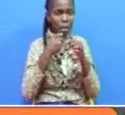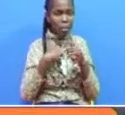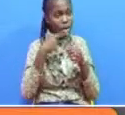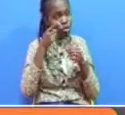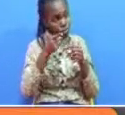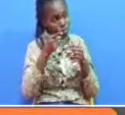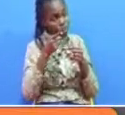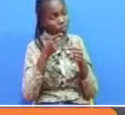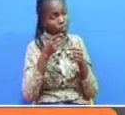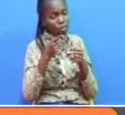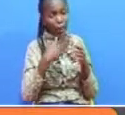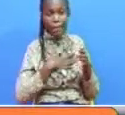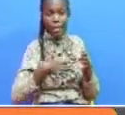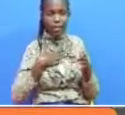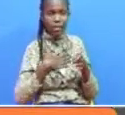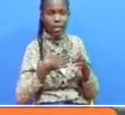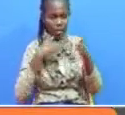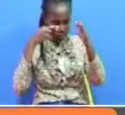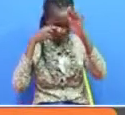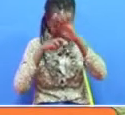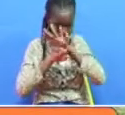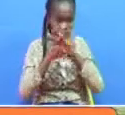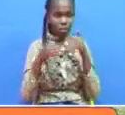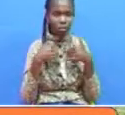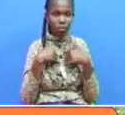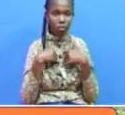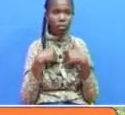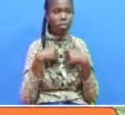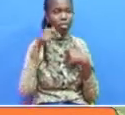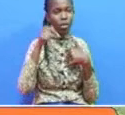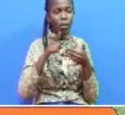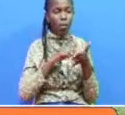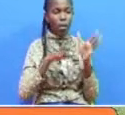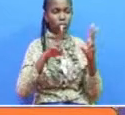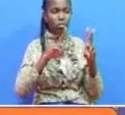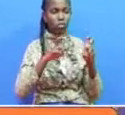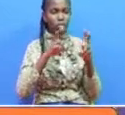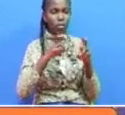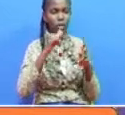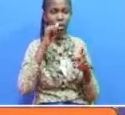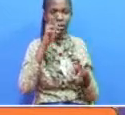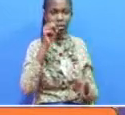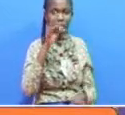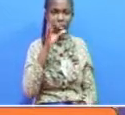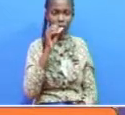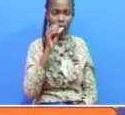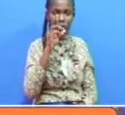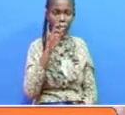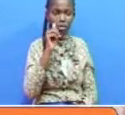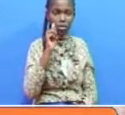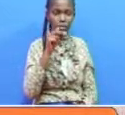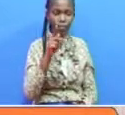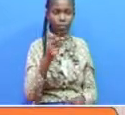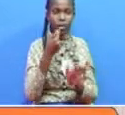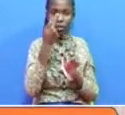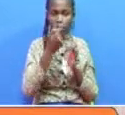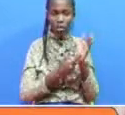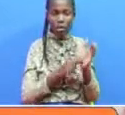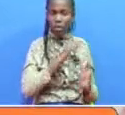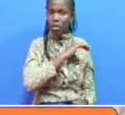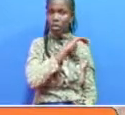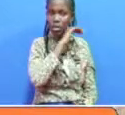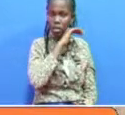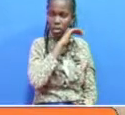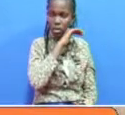wewe, tafadhali tuheshimiane. Chumwane kiyo kunigiliwa ikundia Infotrack no mweti ya Raila Odinga. Tawengu kwa